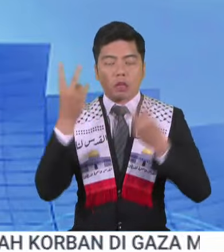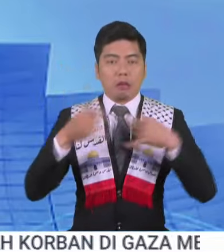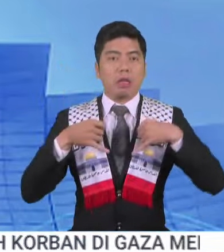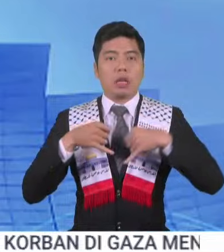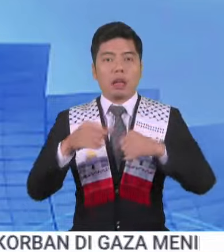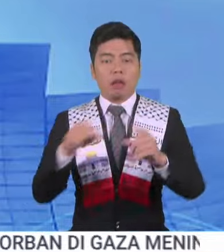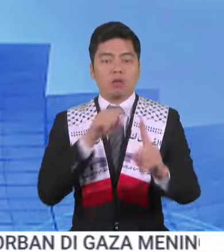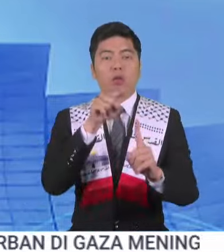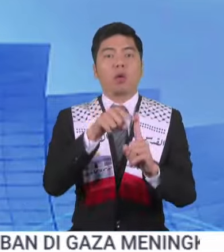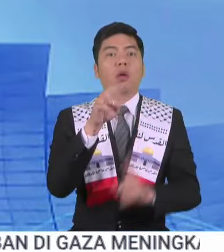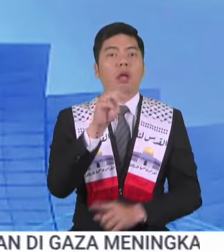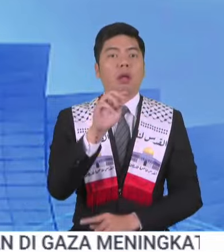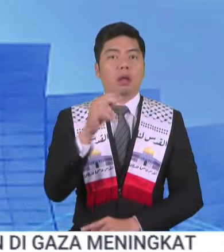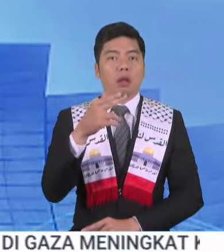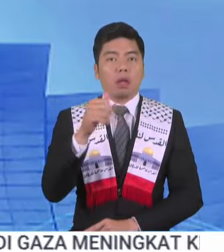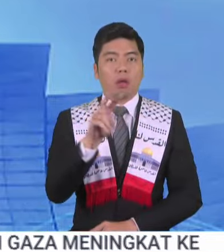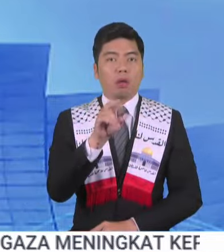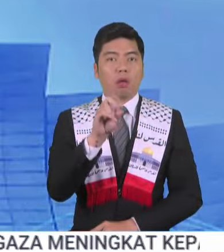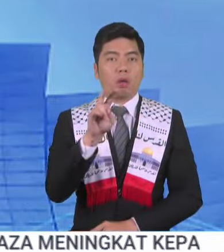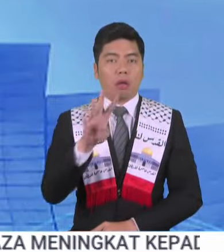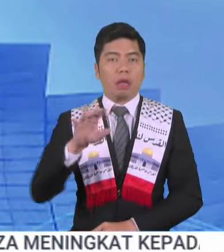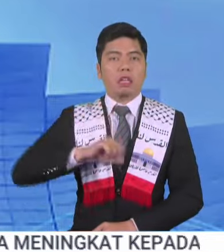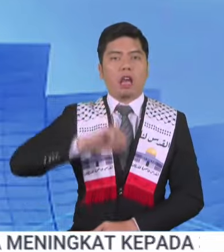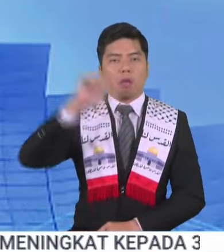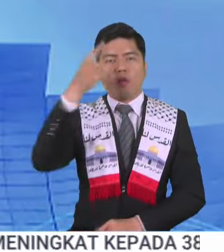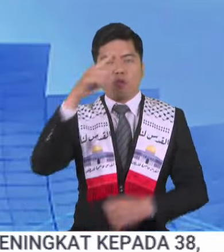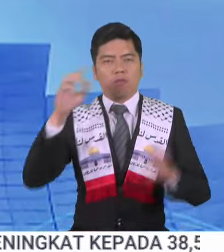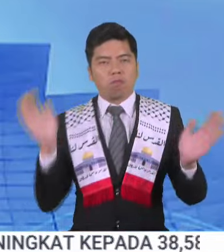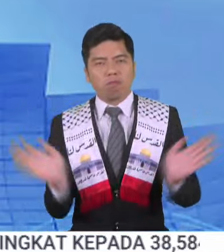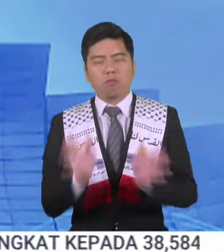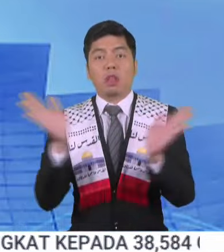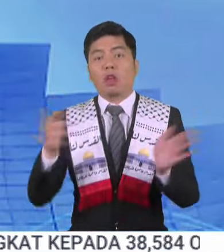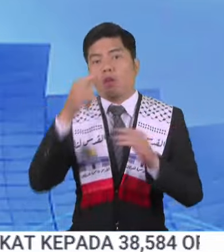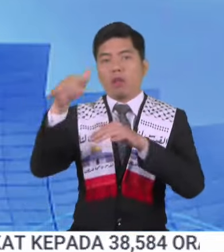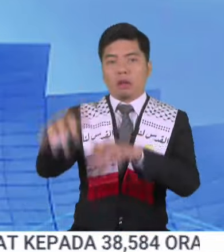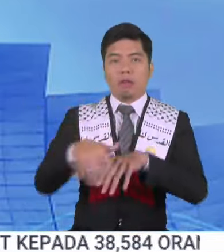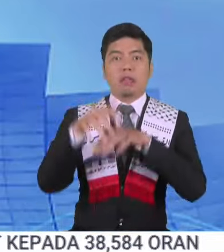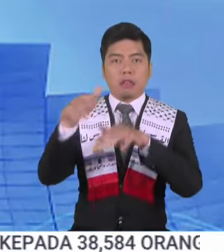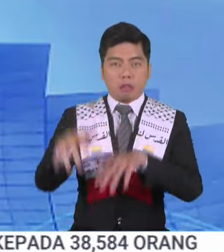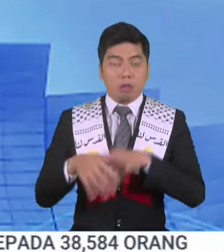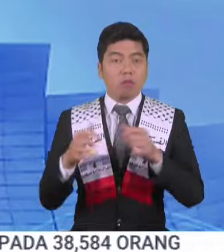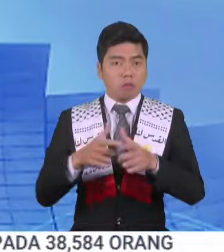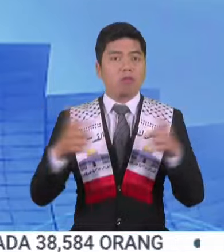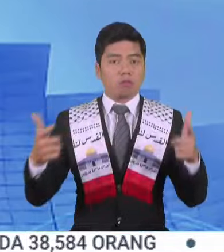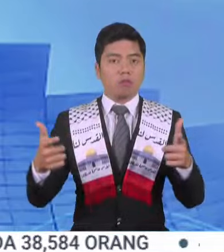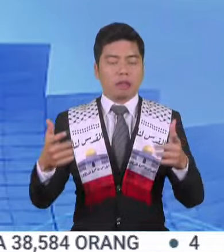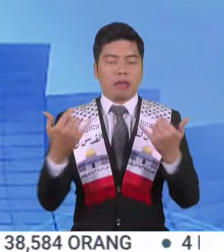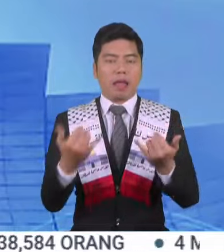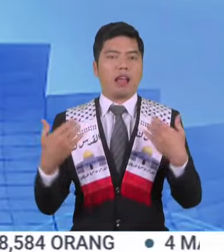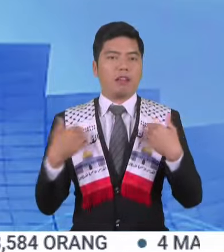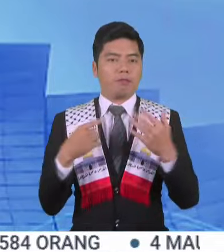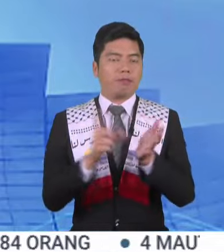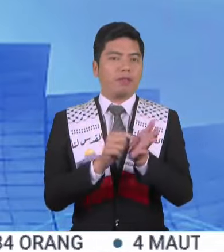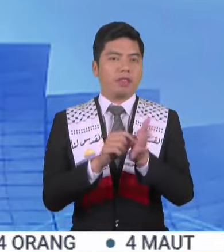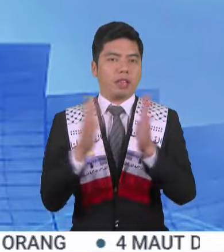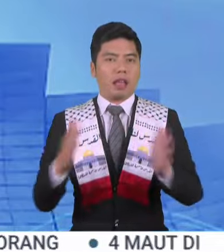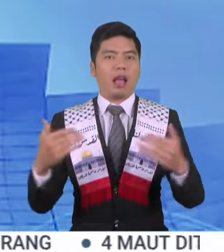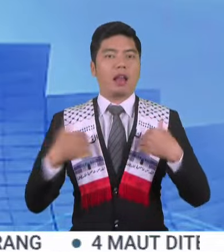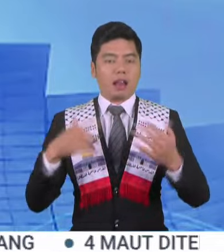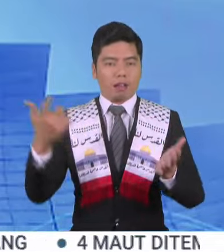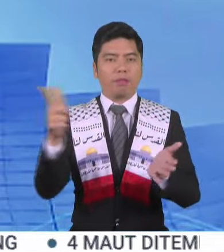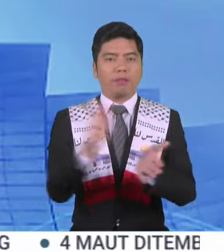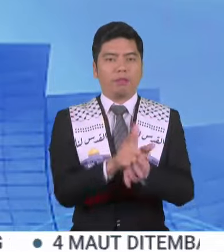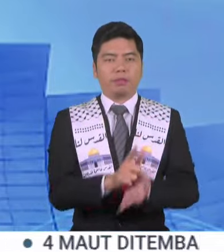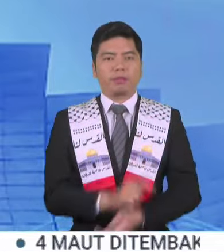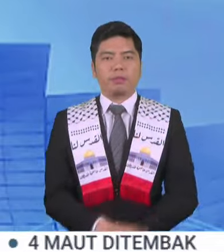Maha 2024 di Sabah, inisiatif menyemarakkan publisiti Expo Pertanian terbesar ini. Wartawan Iswa Diman Syamsuddin ada